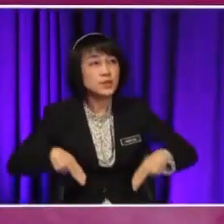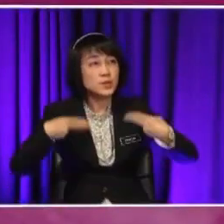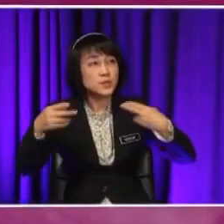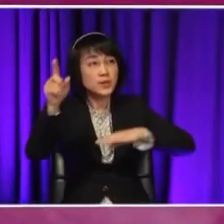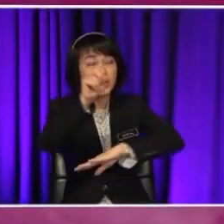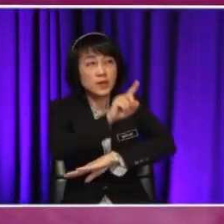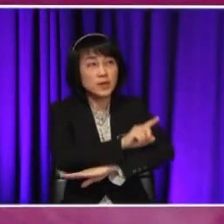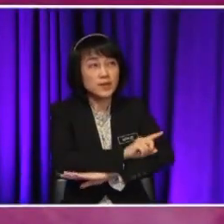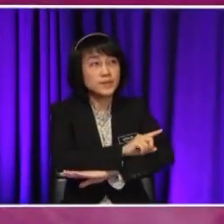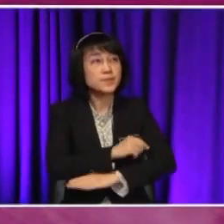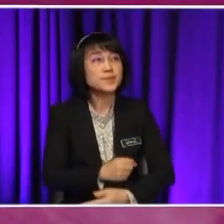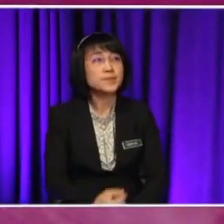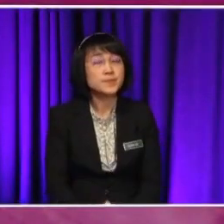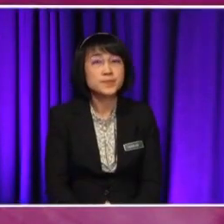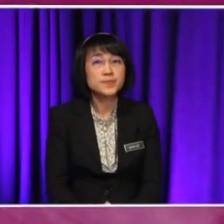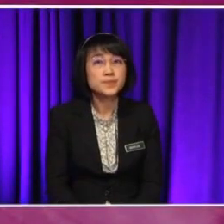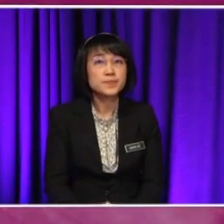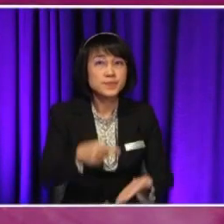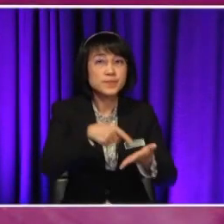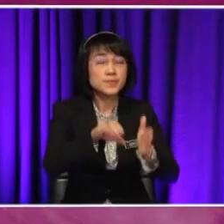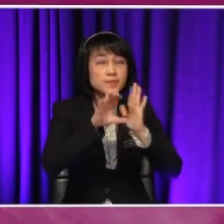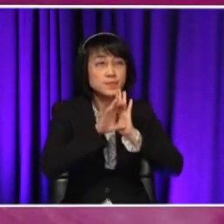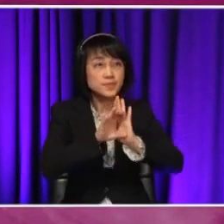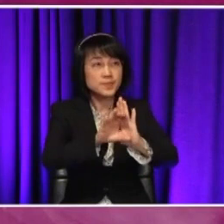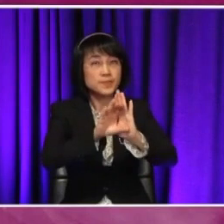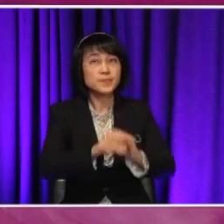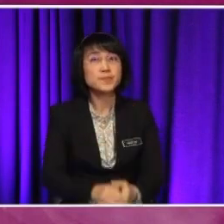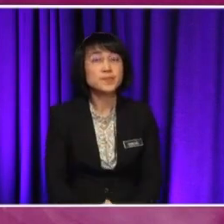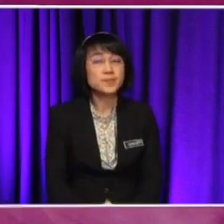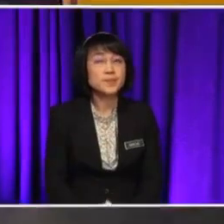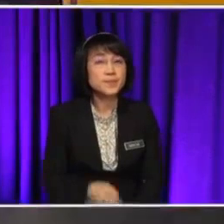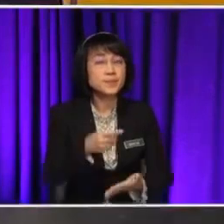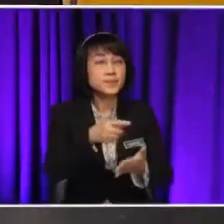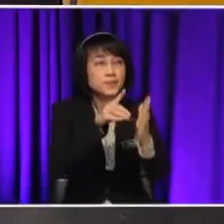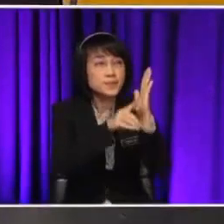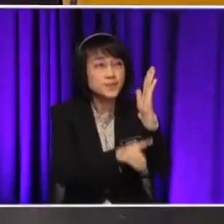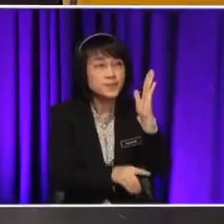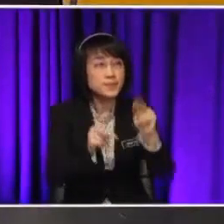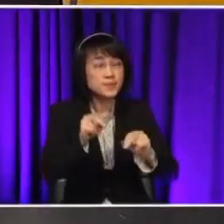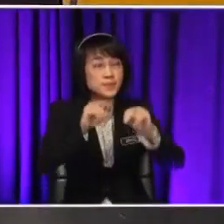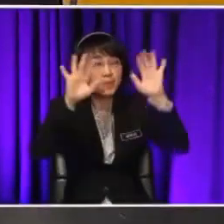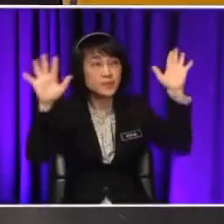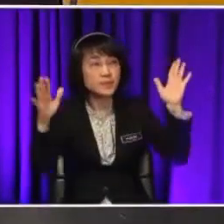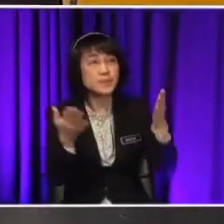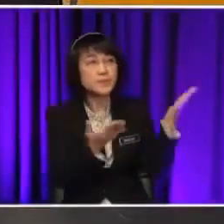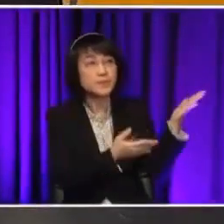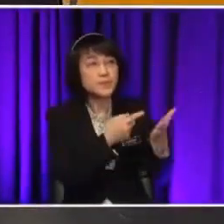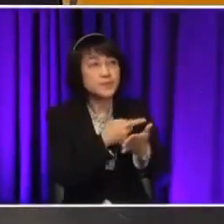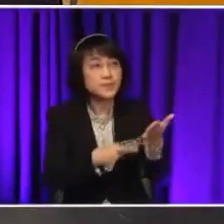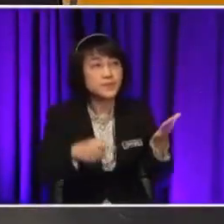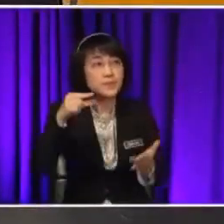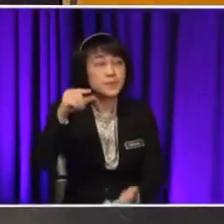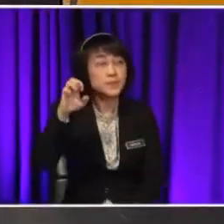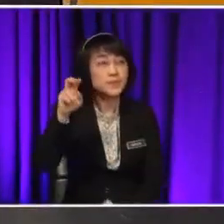kawasan awam. Okey. Ini contohnya. Okey, apakah berdasarkan pernyataan di sebelah, apakah genre fotografi